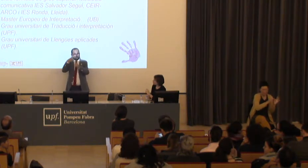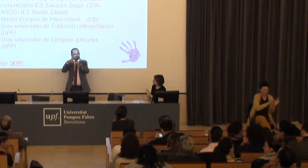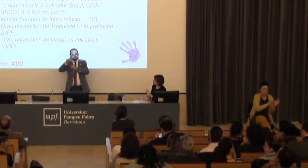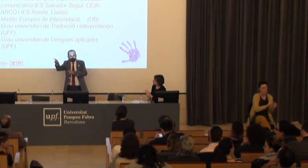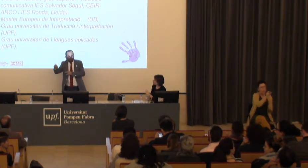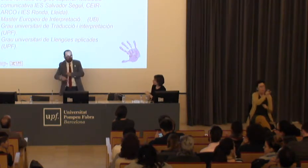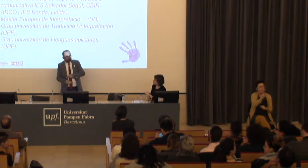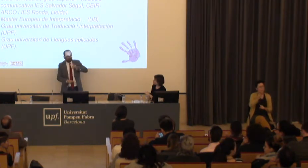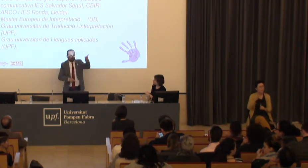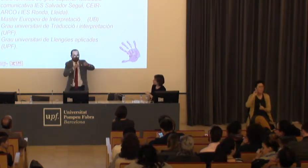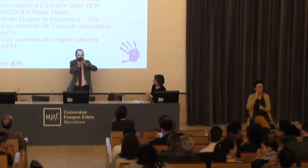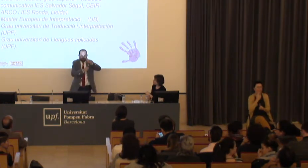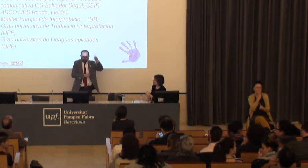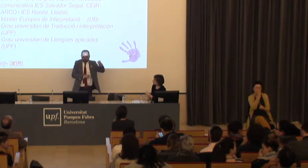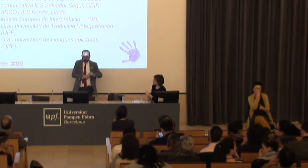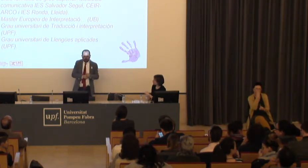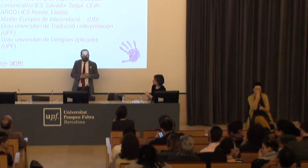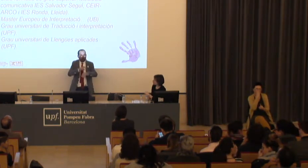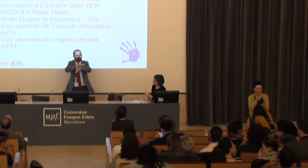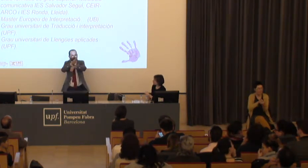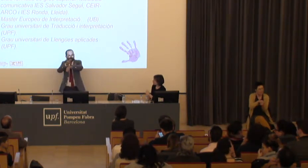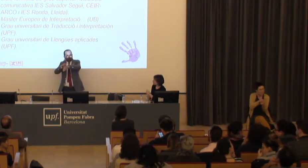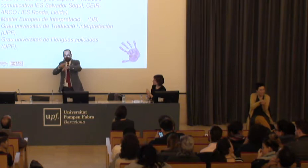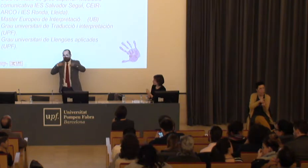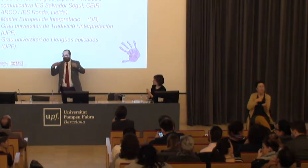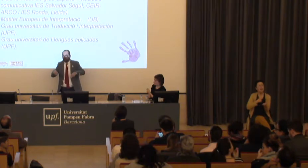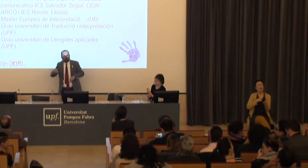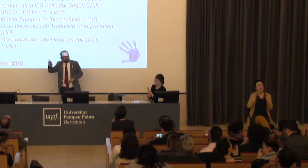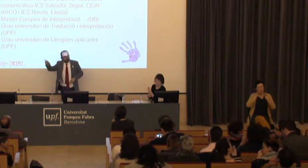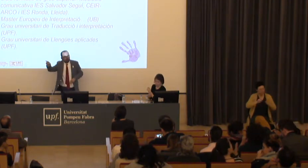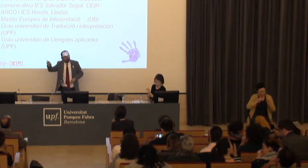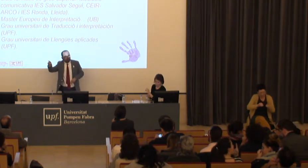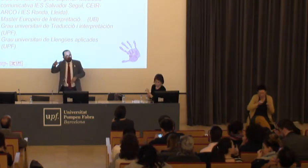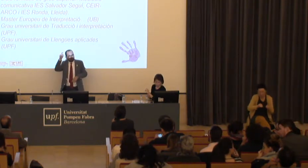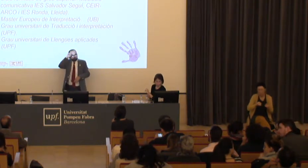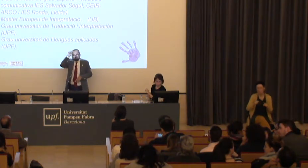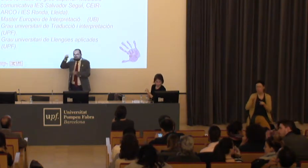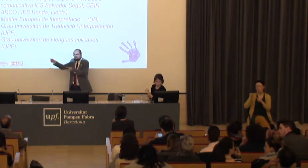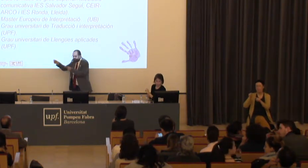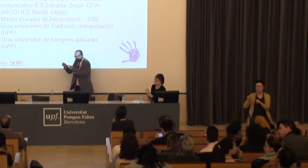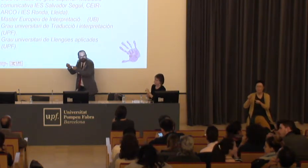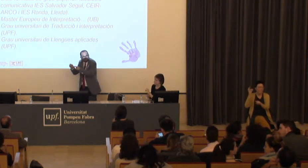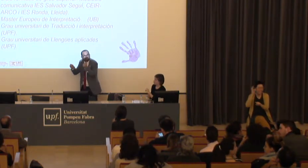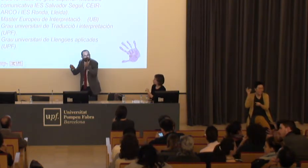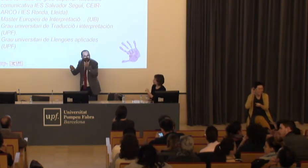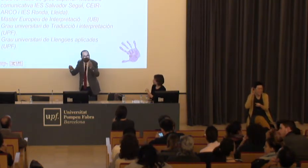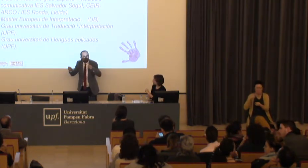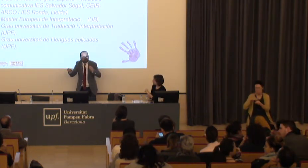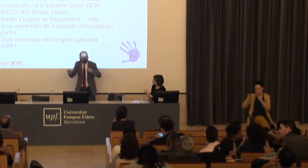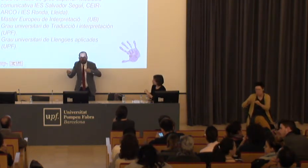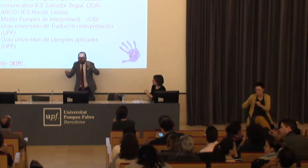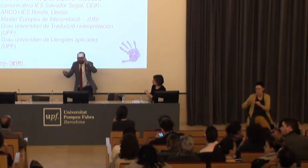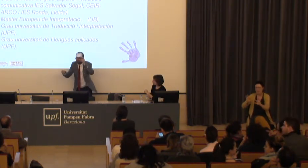persones sordcegues. Al Consell de Cent, al CEIR, a l'Institut Ronda a Lleida. I